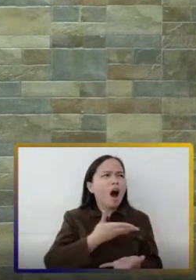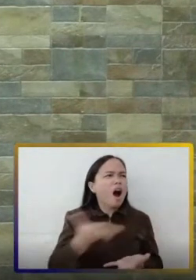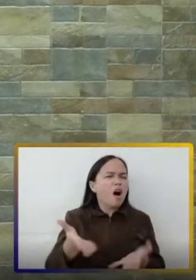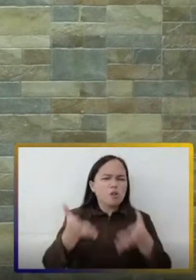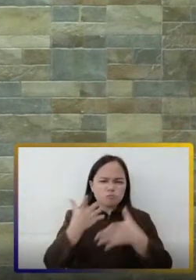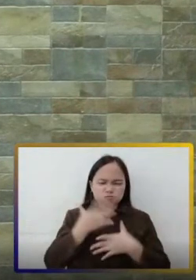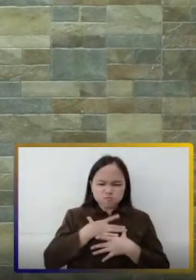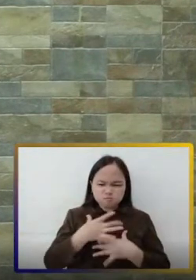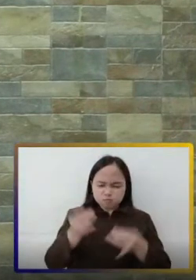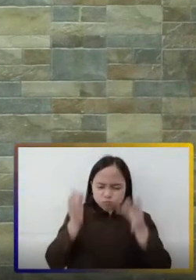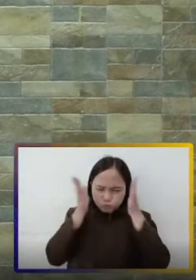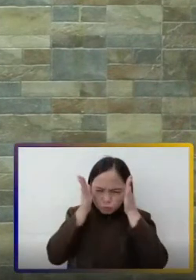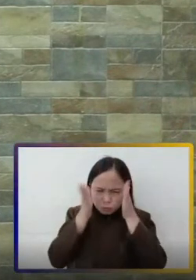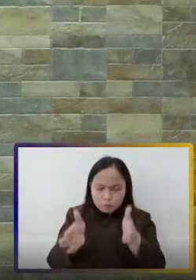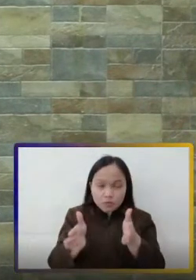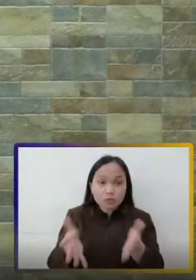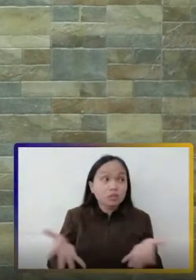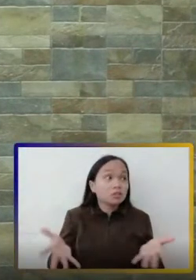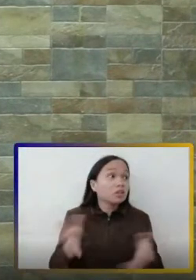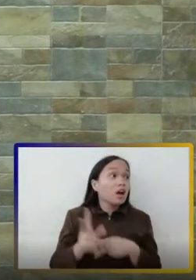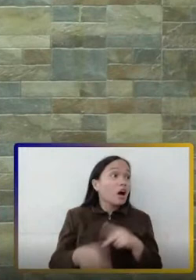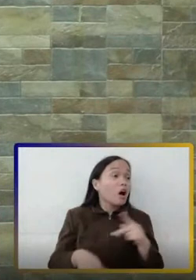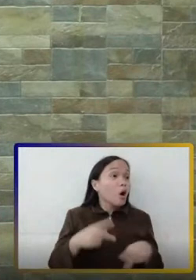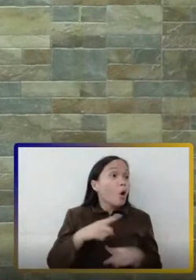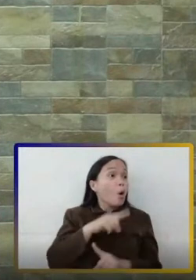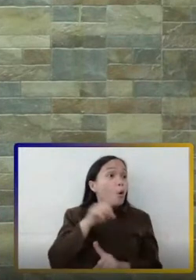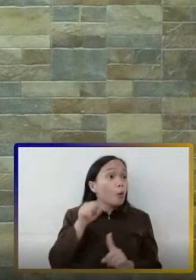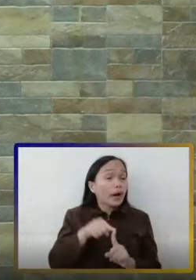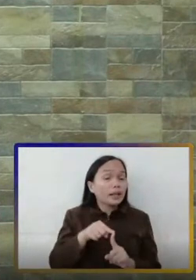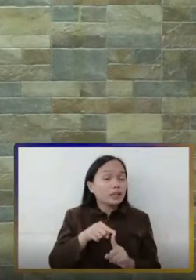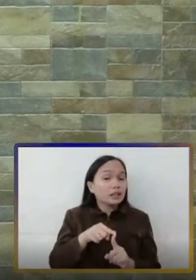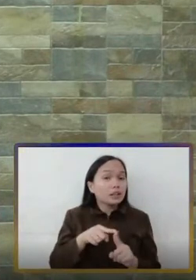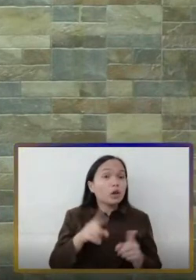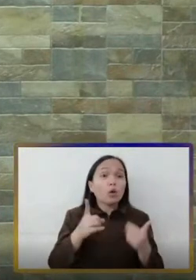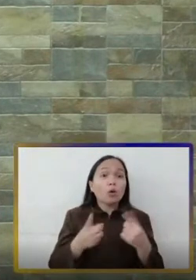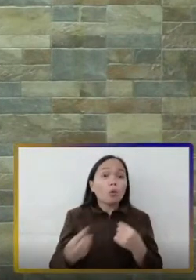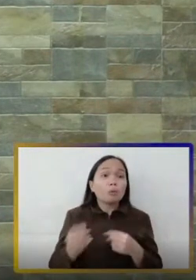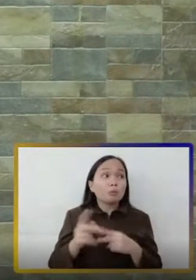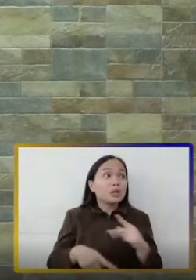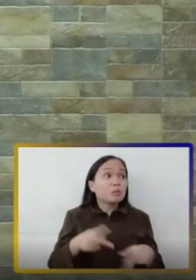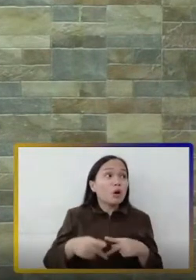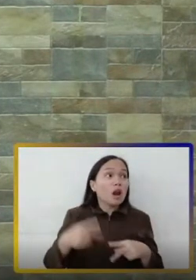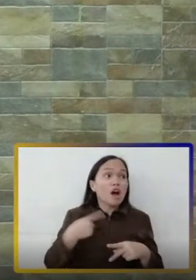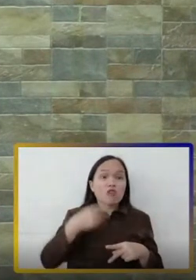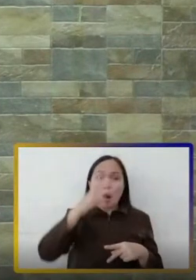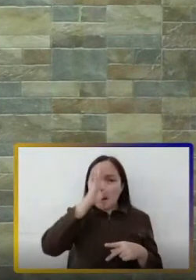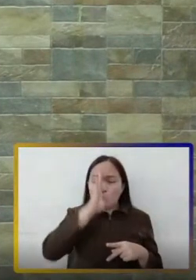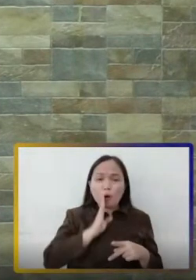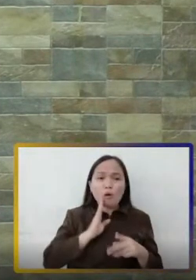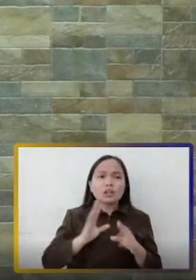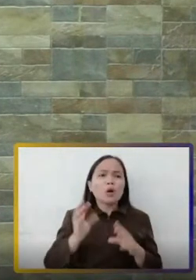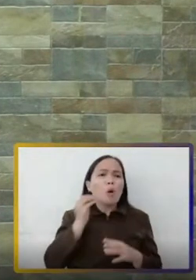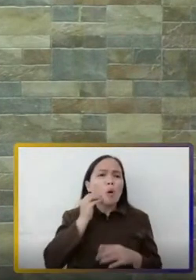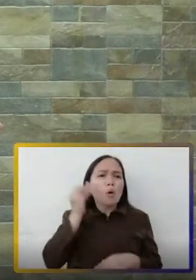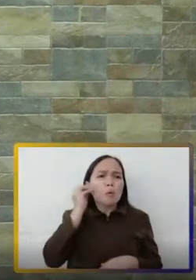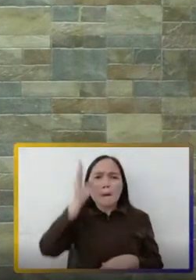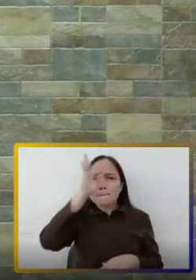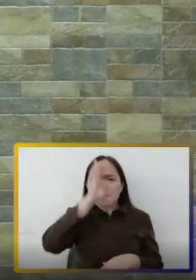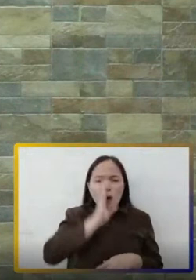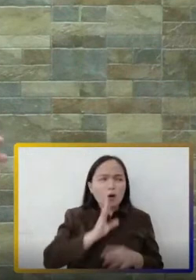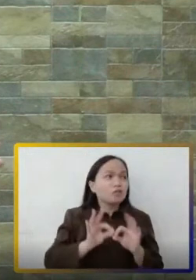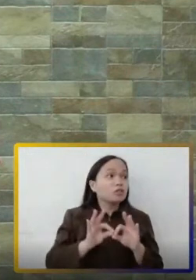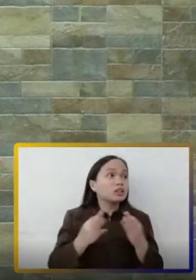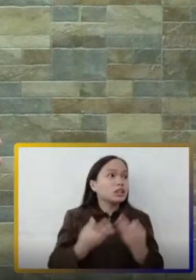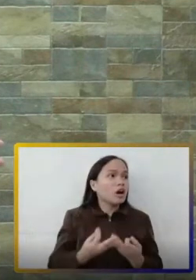kapatid, ang mga tao? Kailan mas maraming nagkaroon ng broken homes, broken family? Kailan